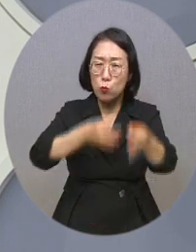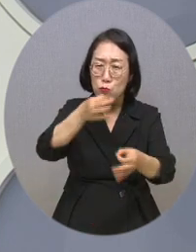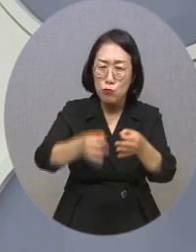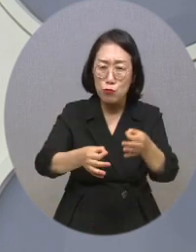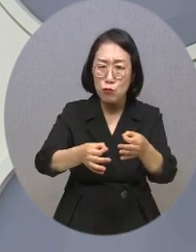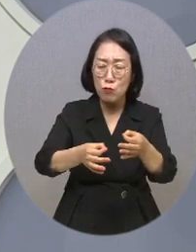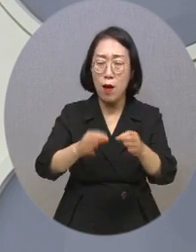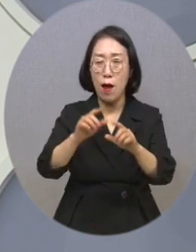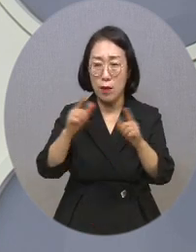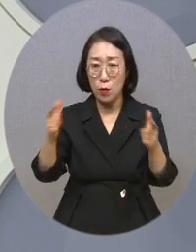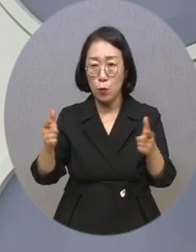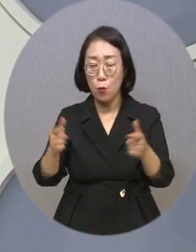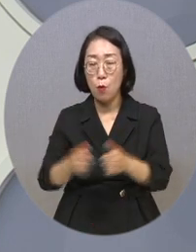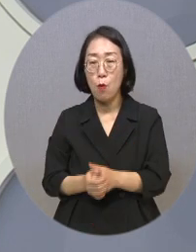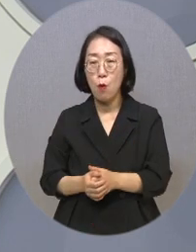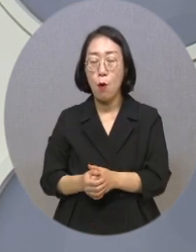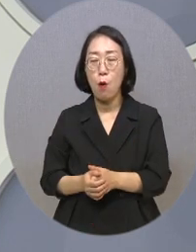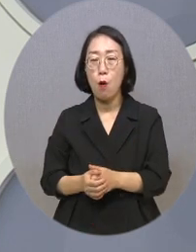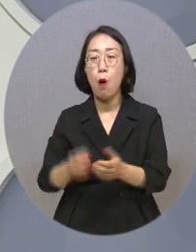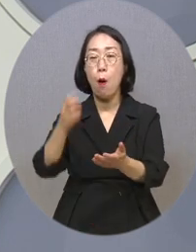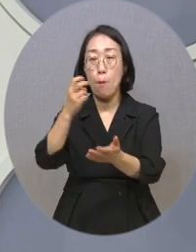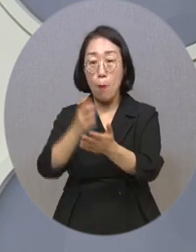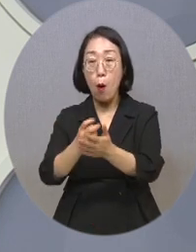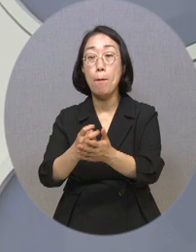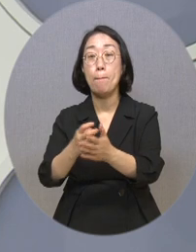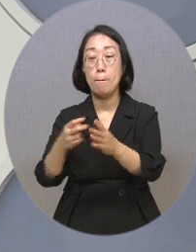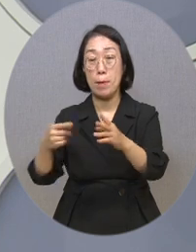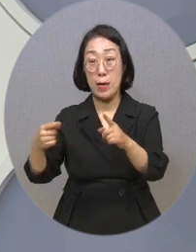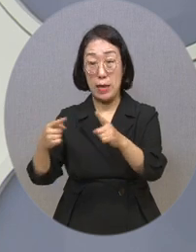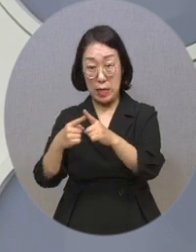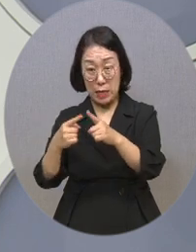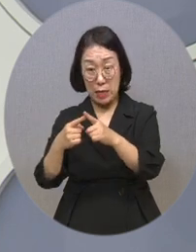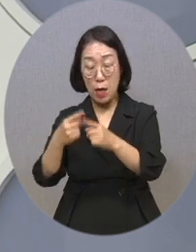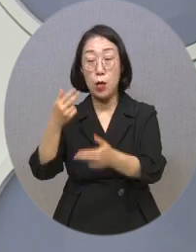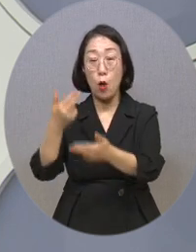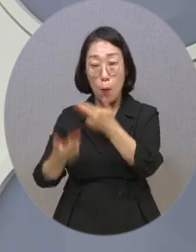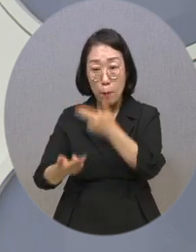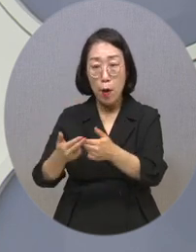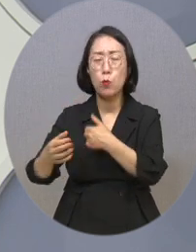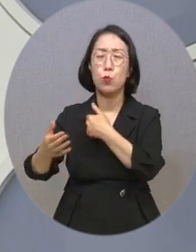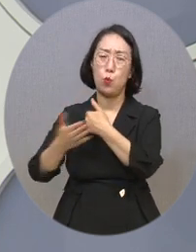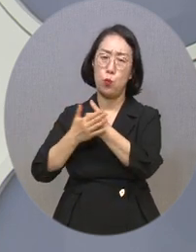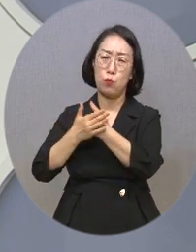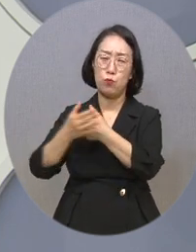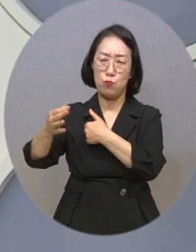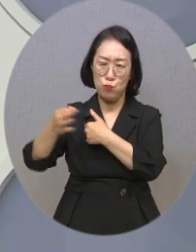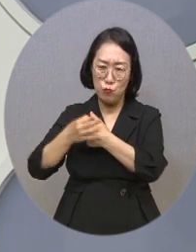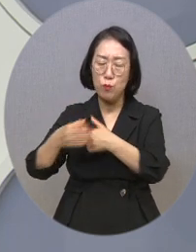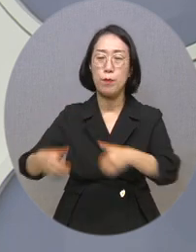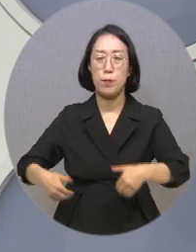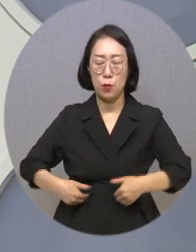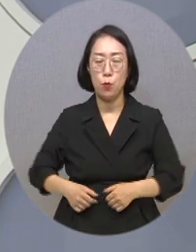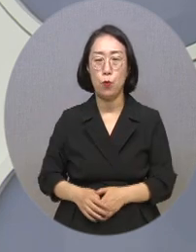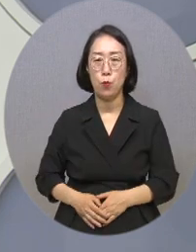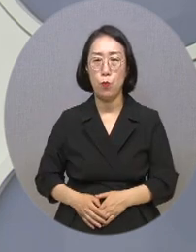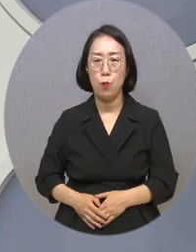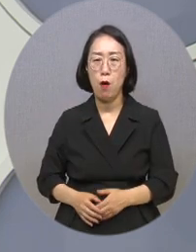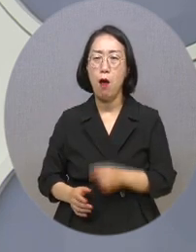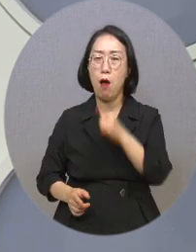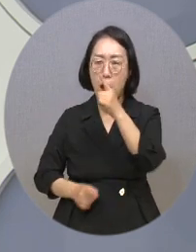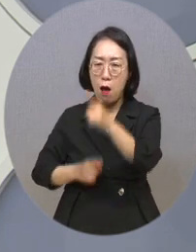아니지 않느냐라는 주장들을 하고 있는데 그거는 잘 안 받아들여지고는 있습니다. 그래서 저희가 그런